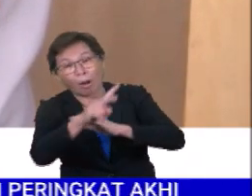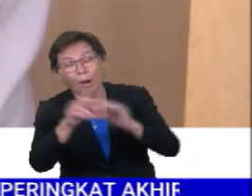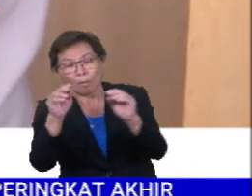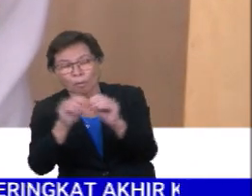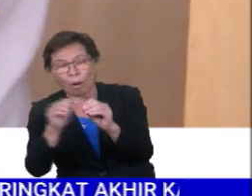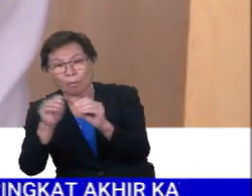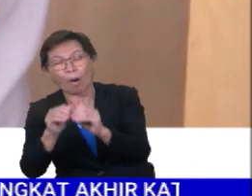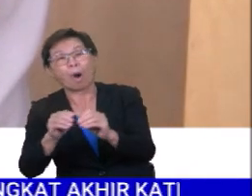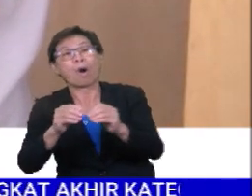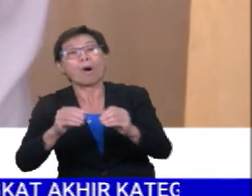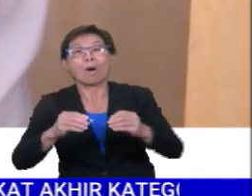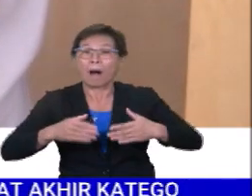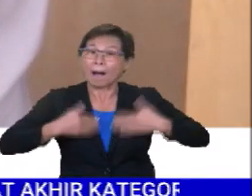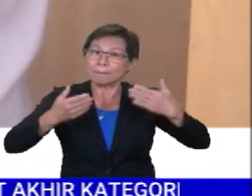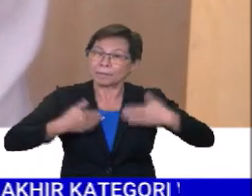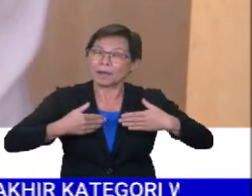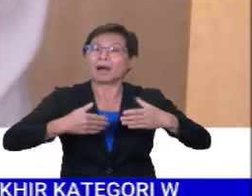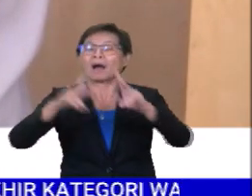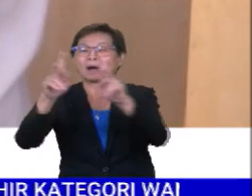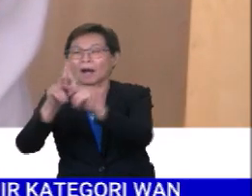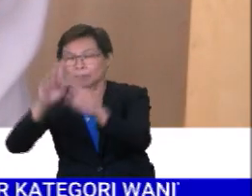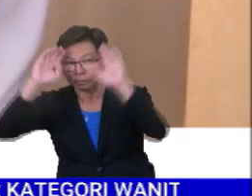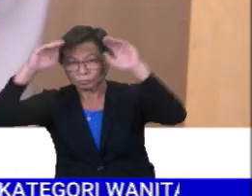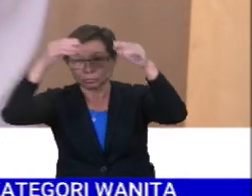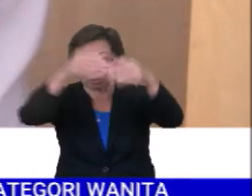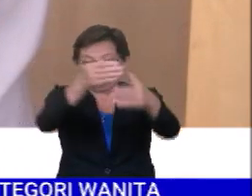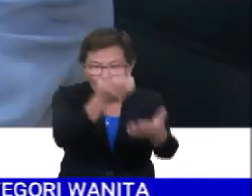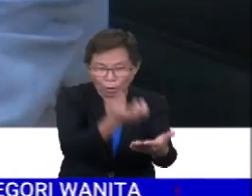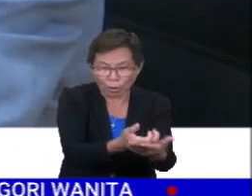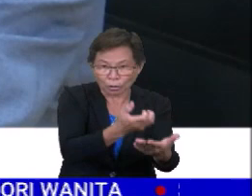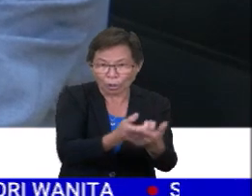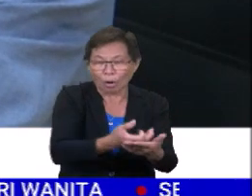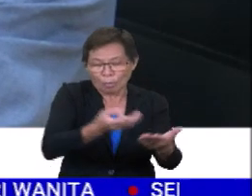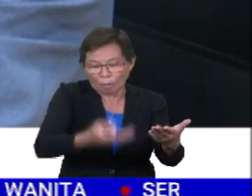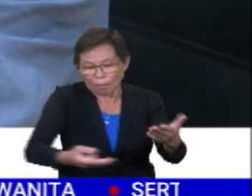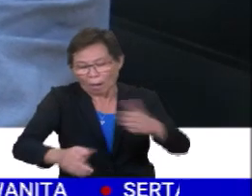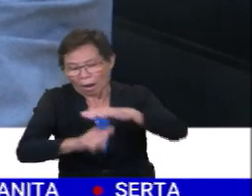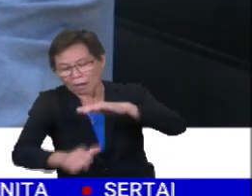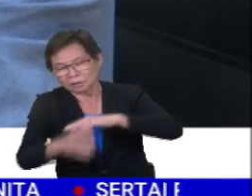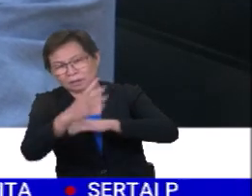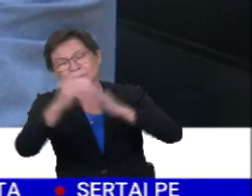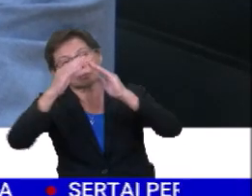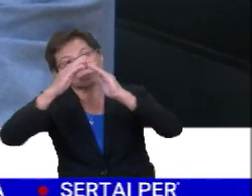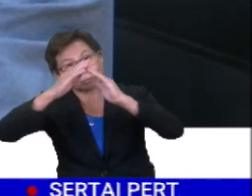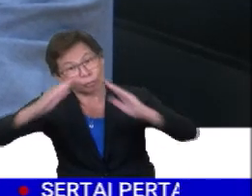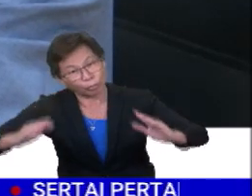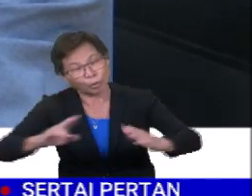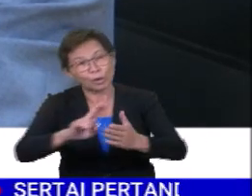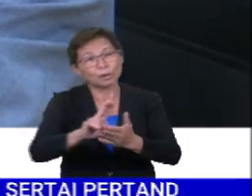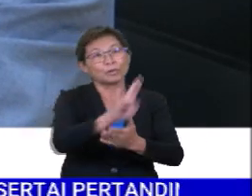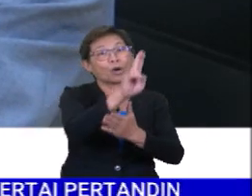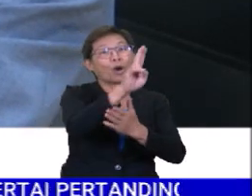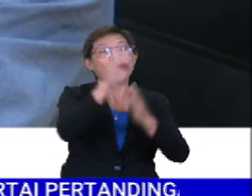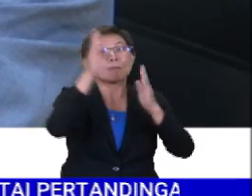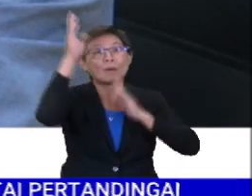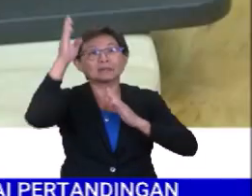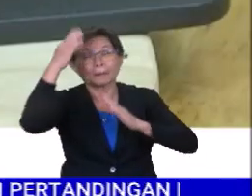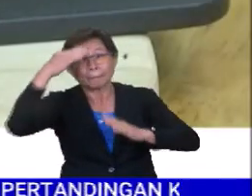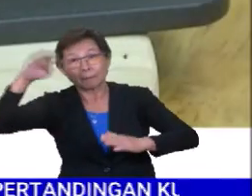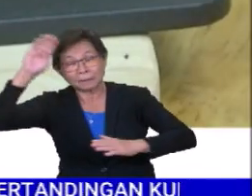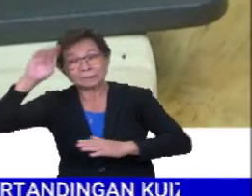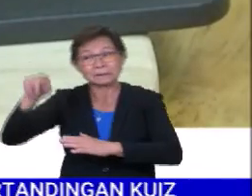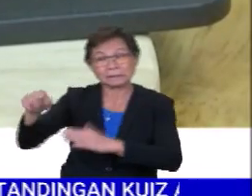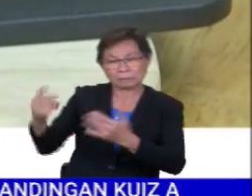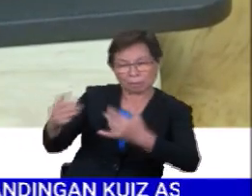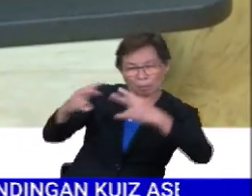kesejahteraan 2 Bandar dengan tumpuan kepada bidang ekonomi prasarana asas dan Perumahan Universiti Malaysia Perlis kini sedang